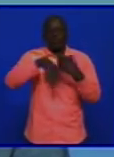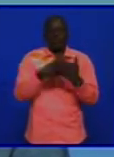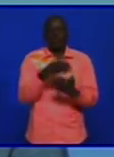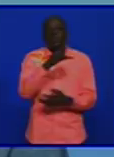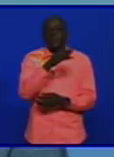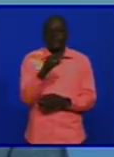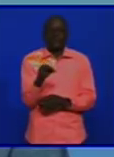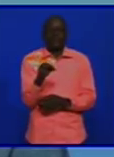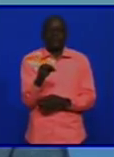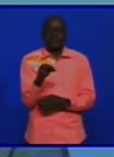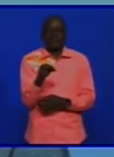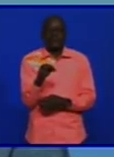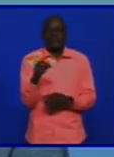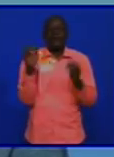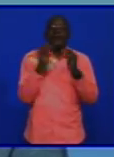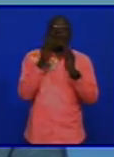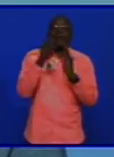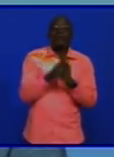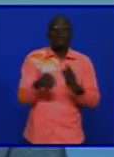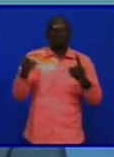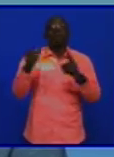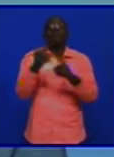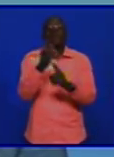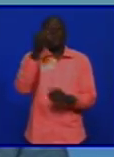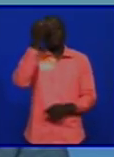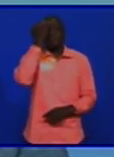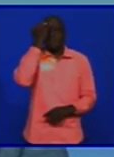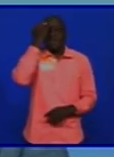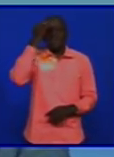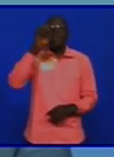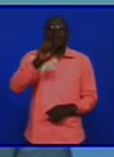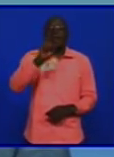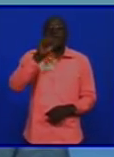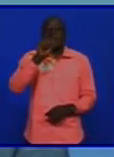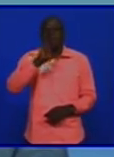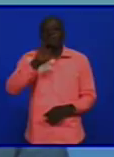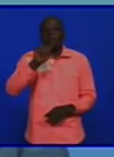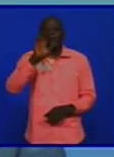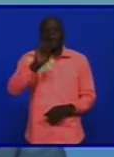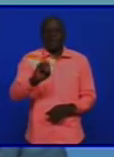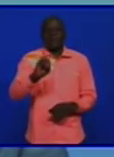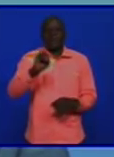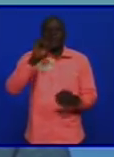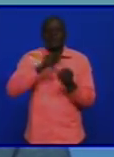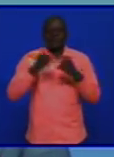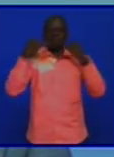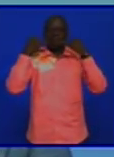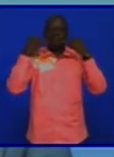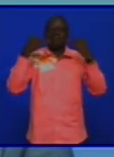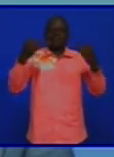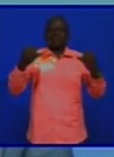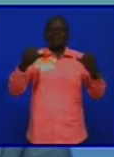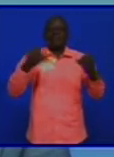également, ce qu'il faut retenir, c'est que la SAMAO est une plateforme d'information,